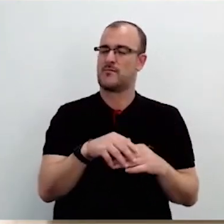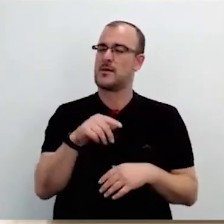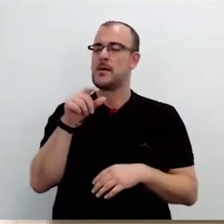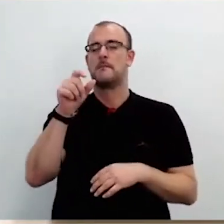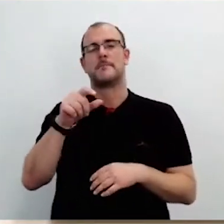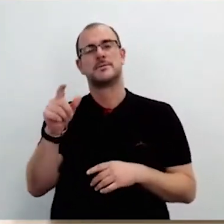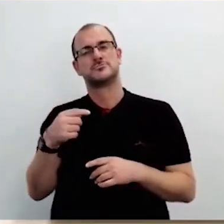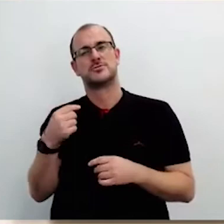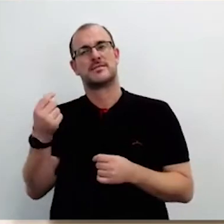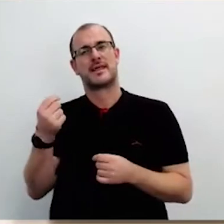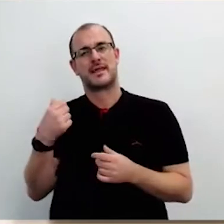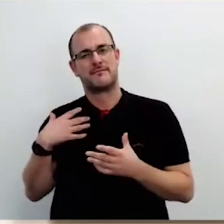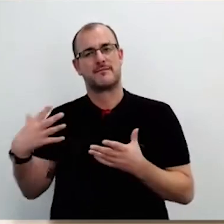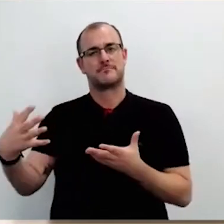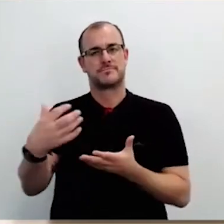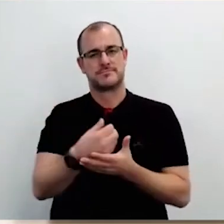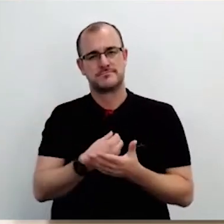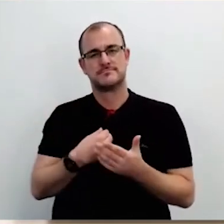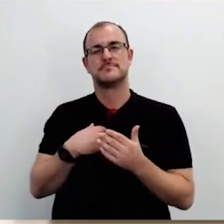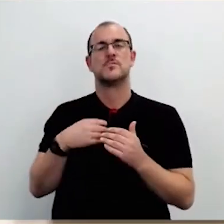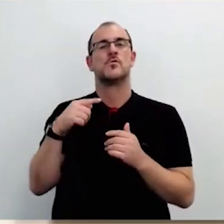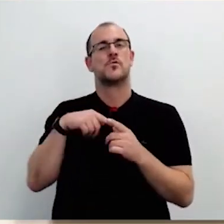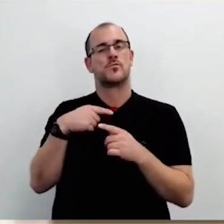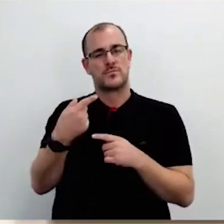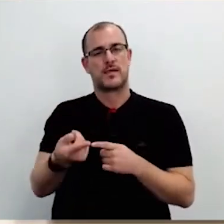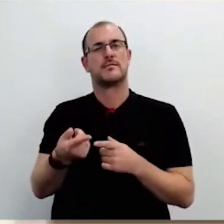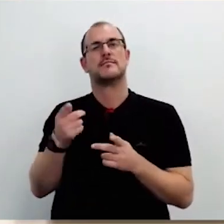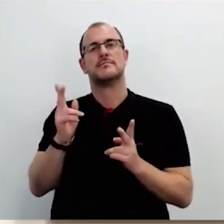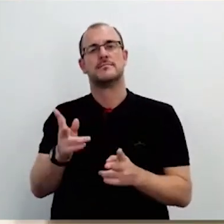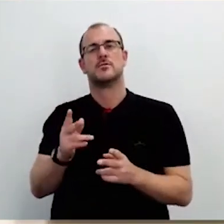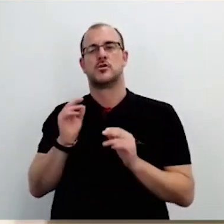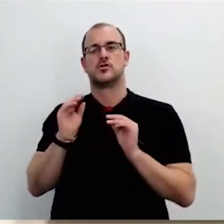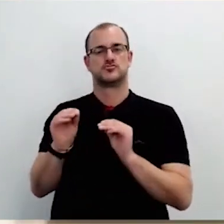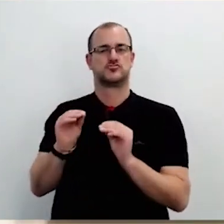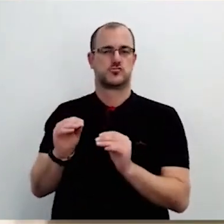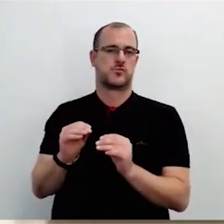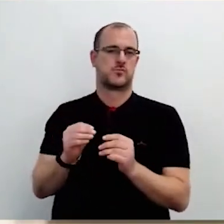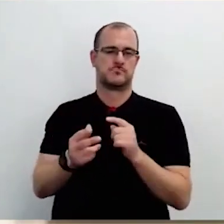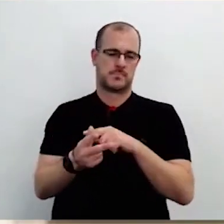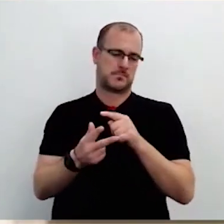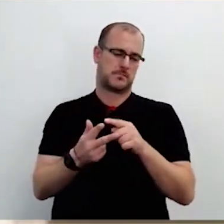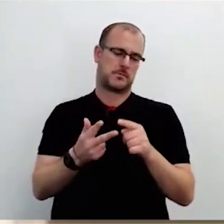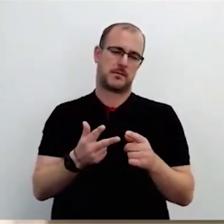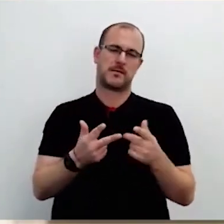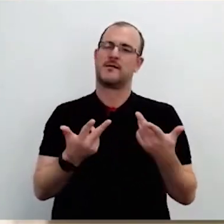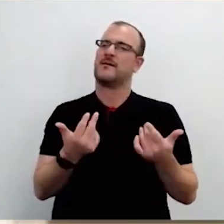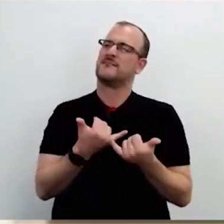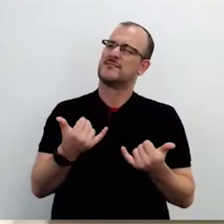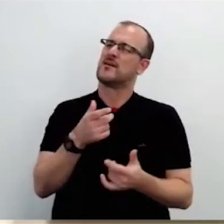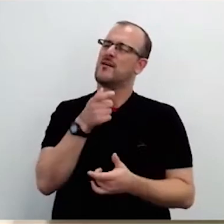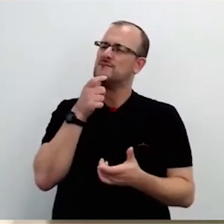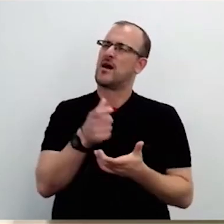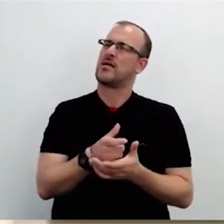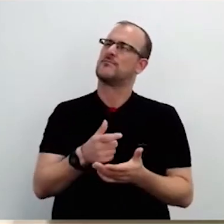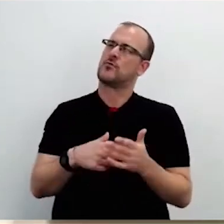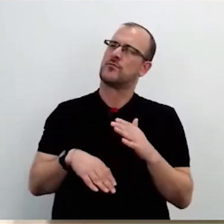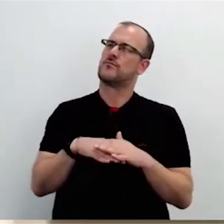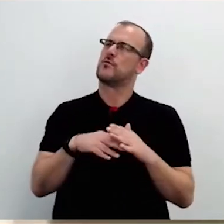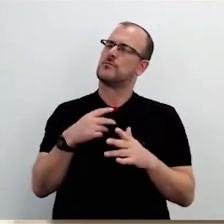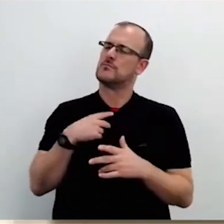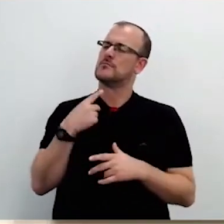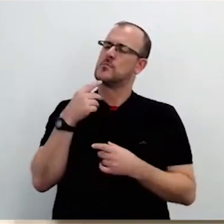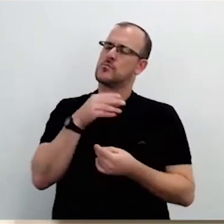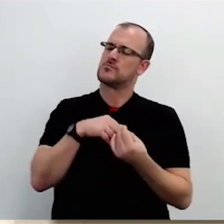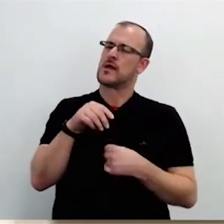Tarife zu enablen und dann aber auch eben Schulung zu leisten, wie ist ein verantwortungsvoller Umgang im Netz